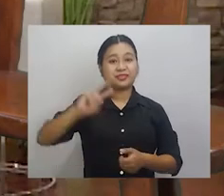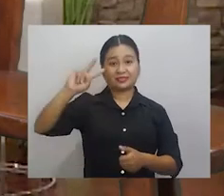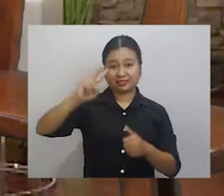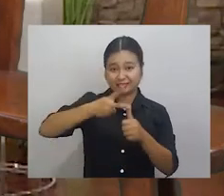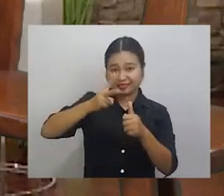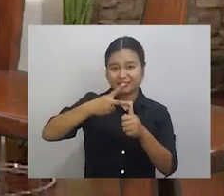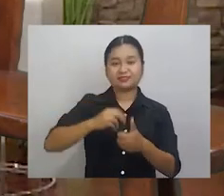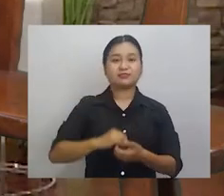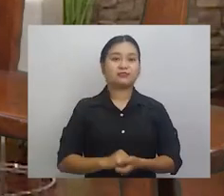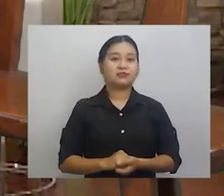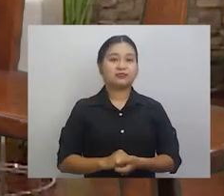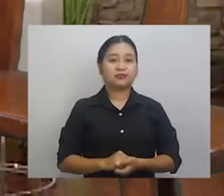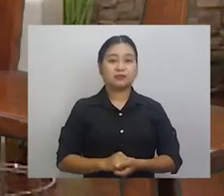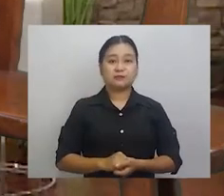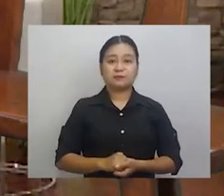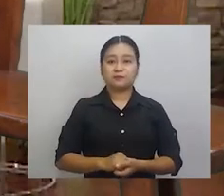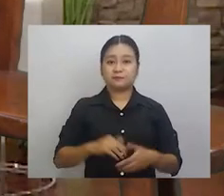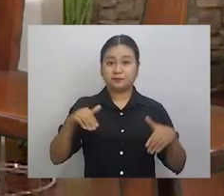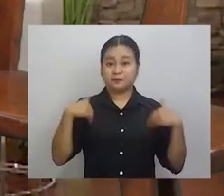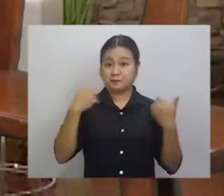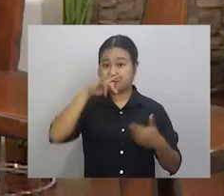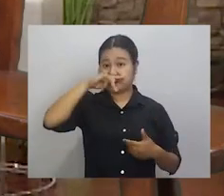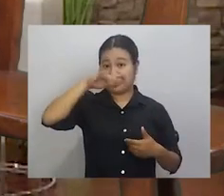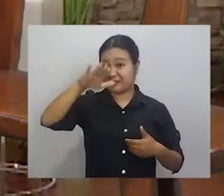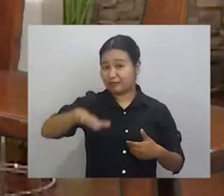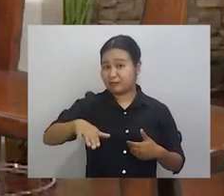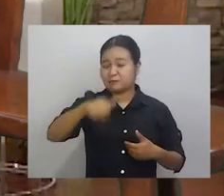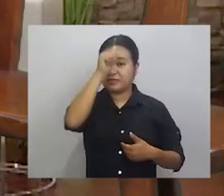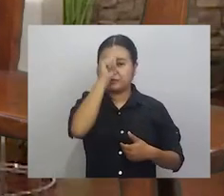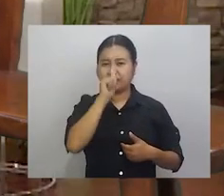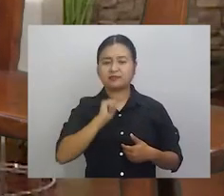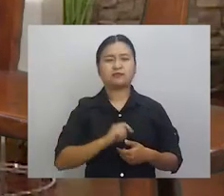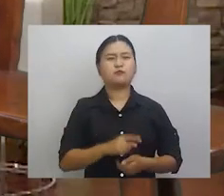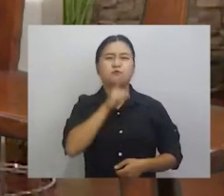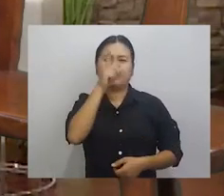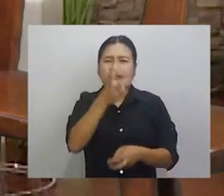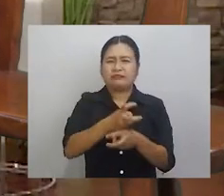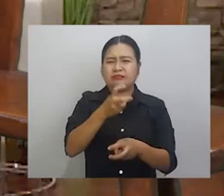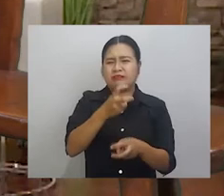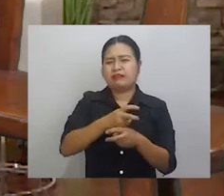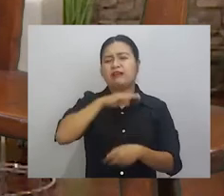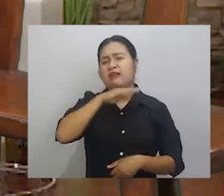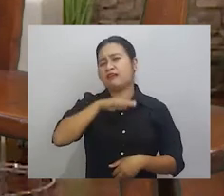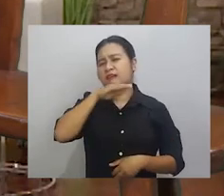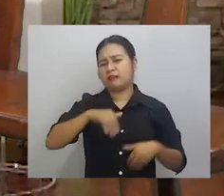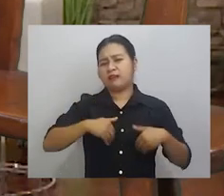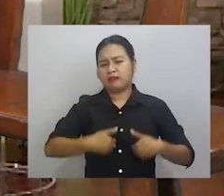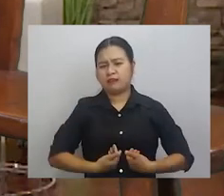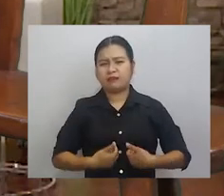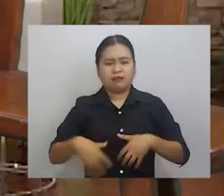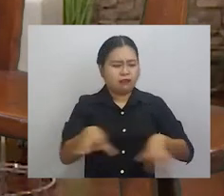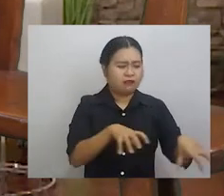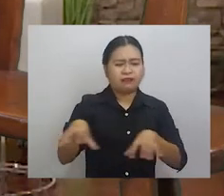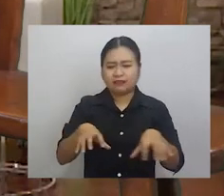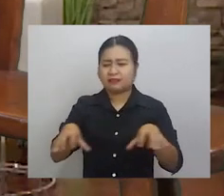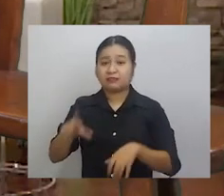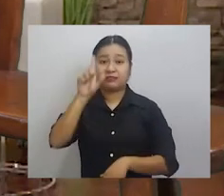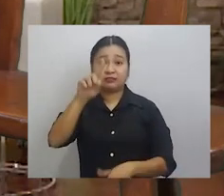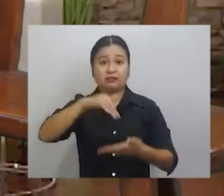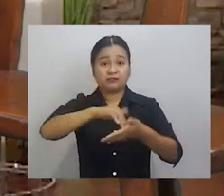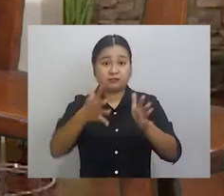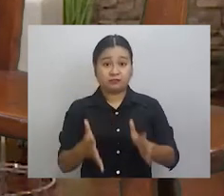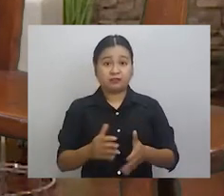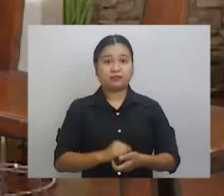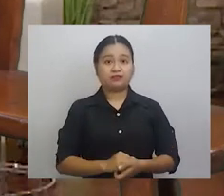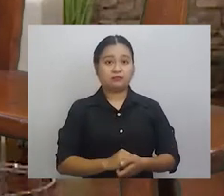Ikalawa, ang batang matiyaga. Tunay na nakakapagod ang kabi-kabilang gawain ng isang mag-aaral.